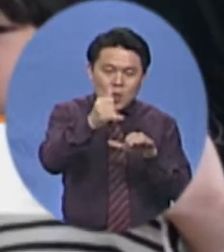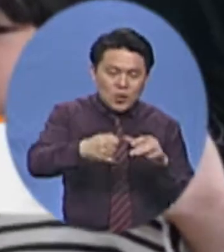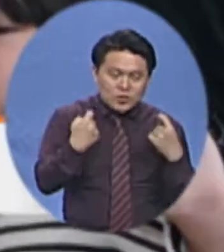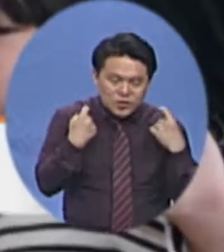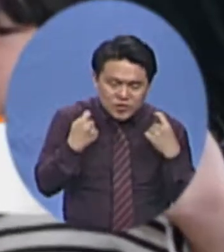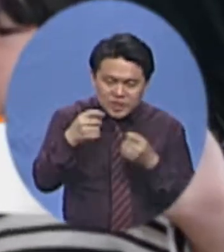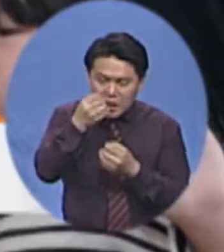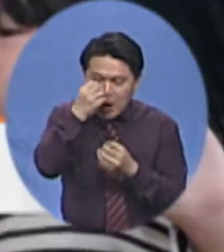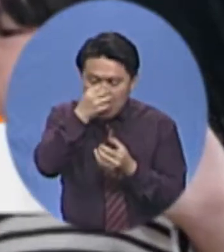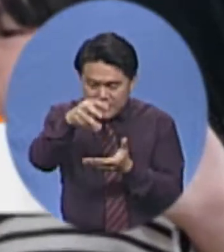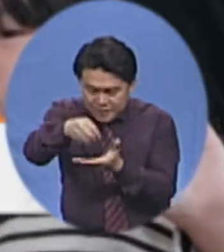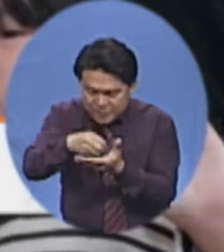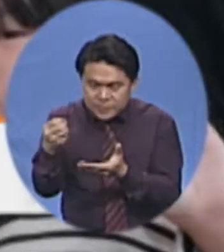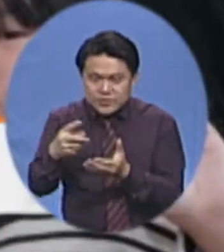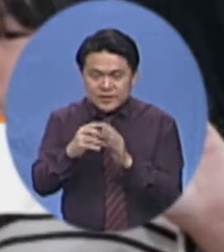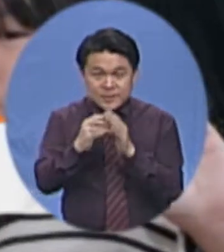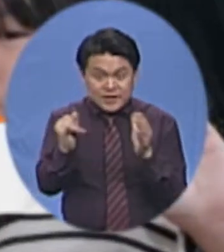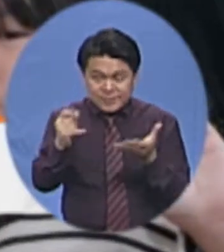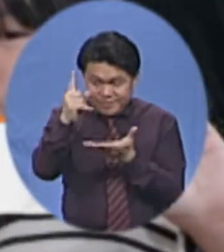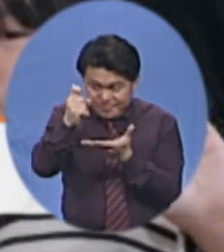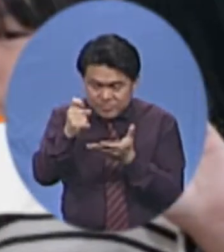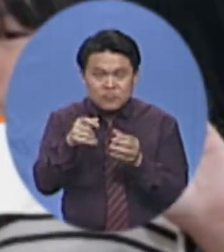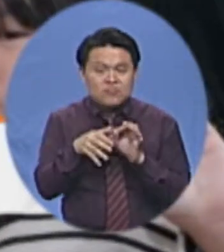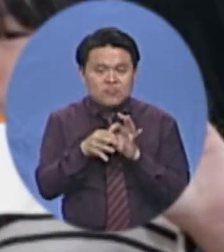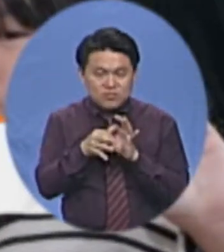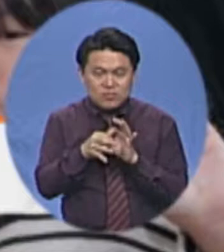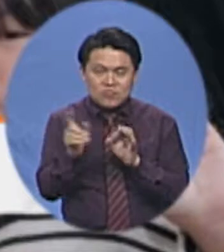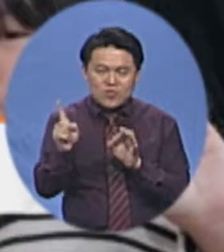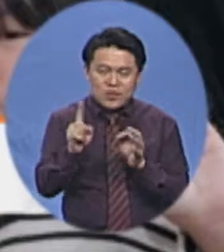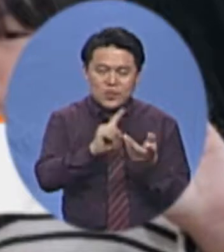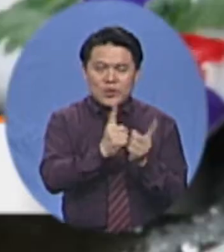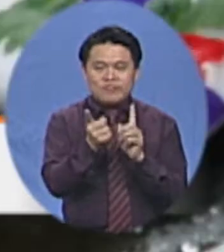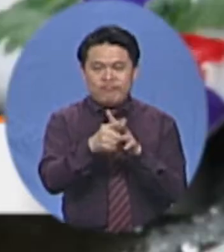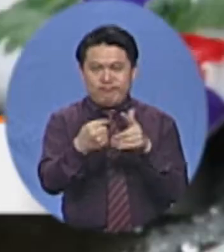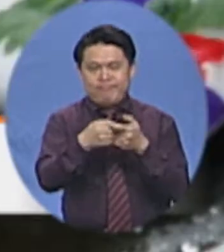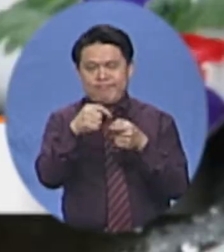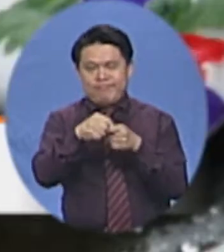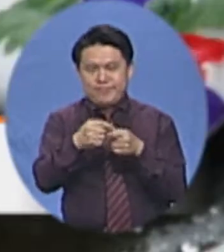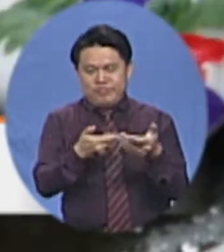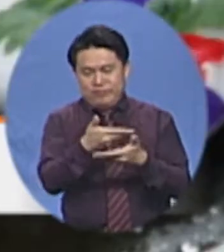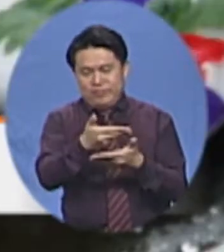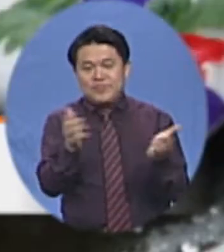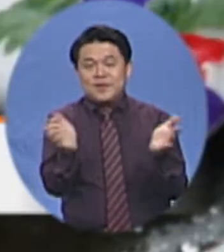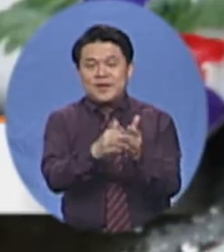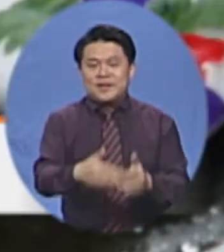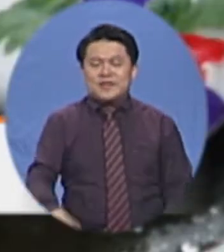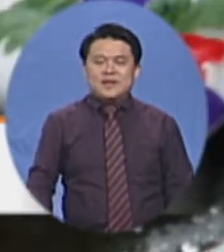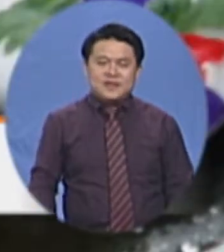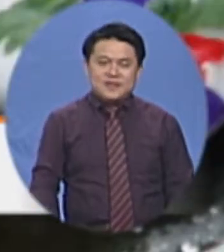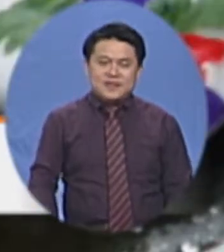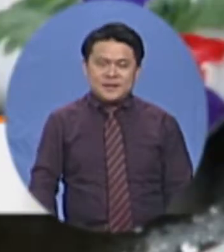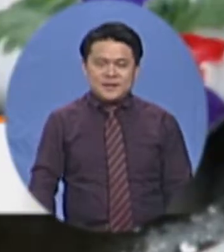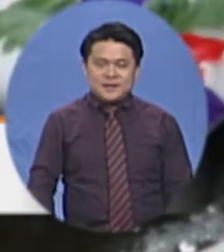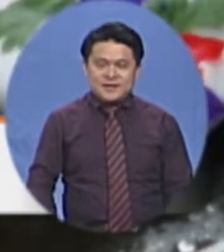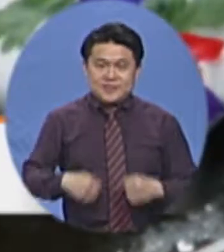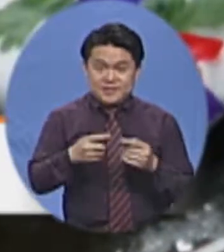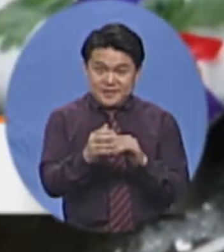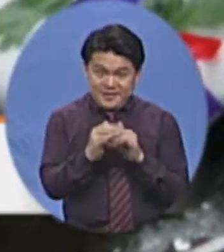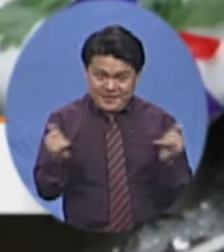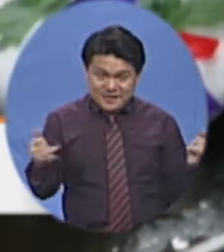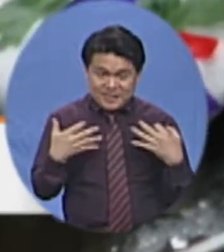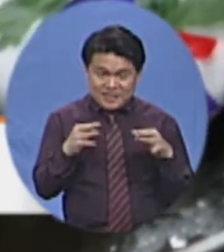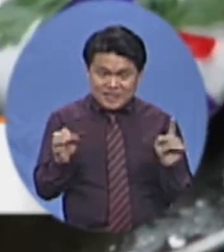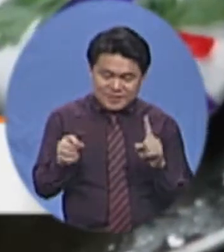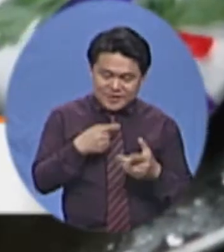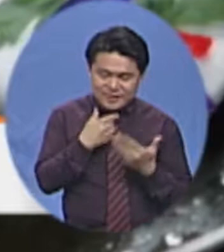따기 체험과 가족 사진 촬영을 통해 가족들이 서로를 이해하기 위한 소통의 시간을 가졌습니다. 참가자 가족 김